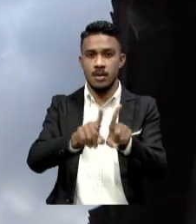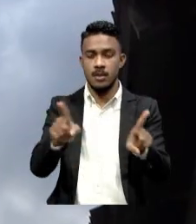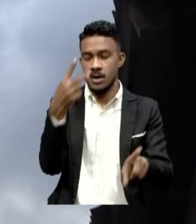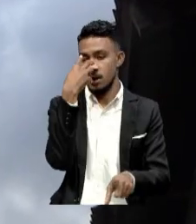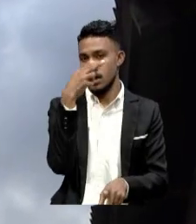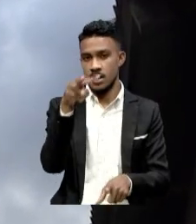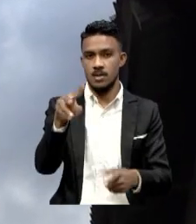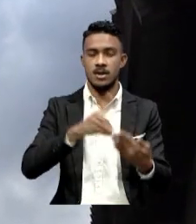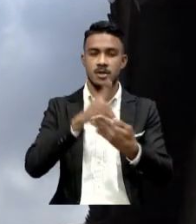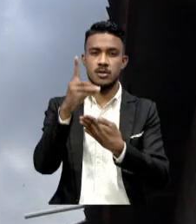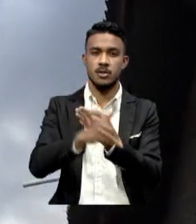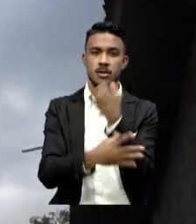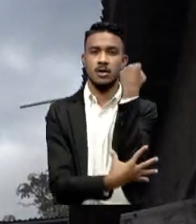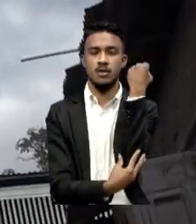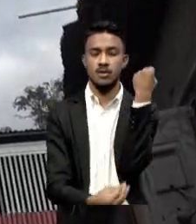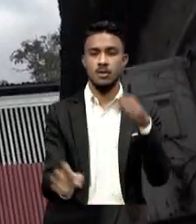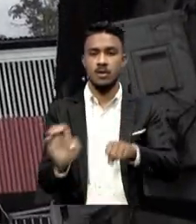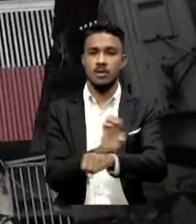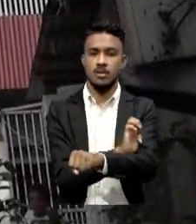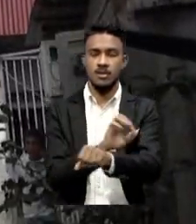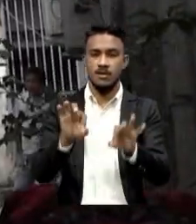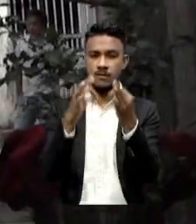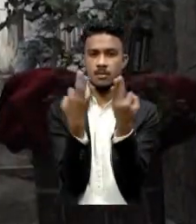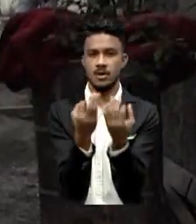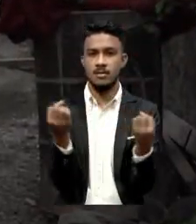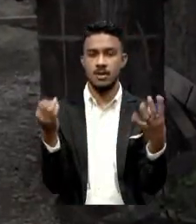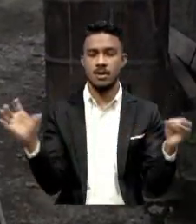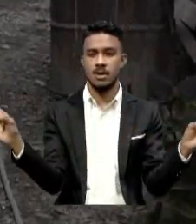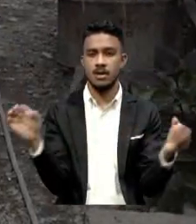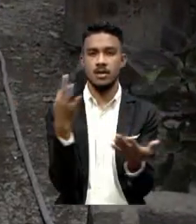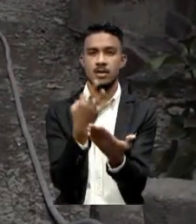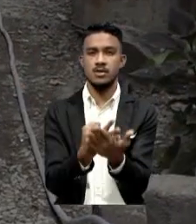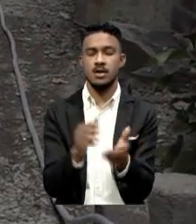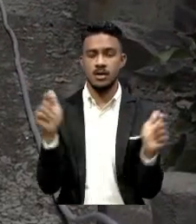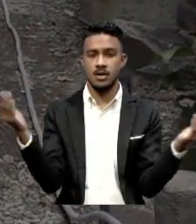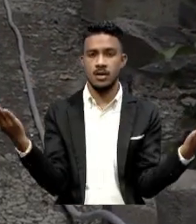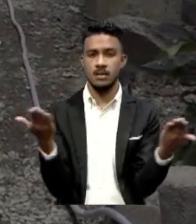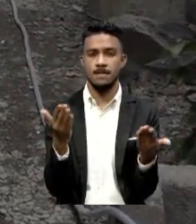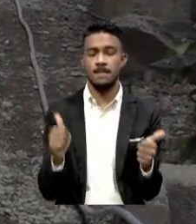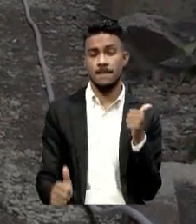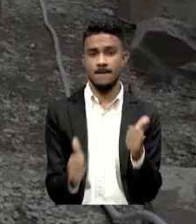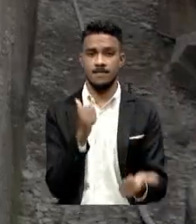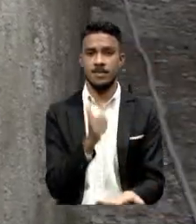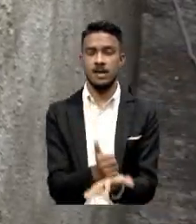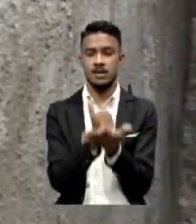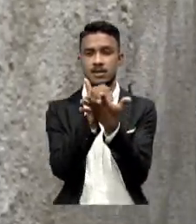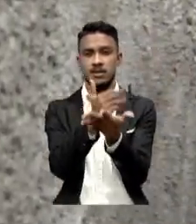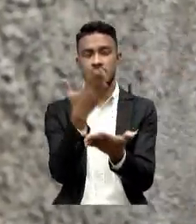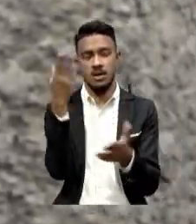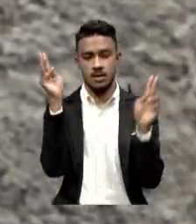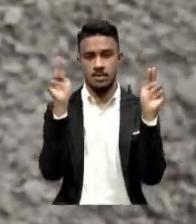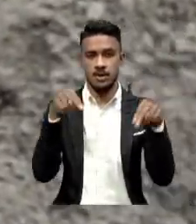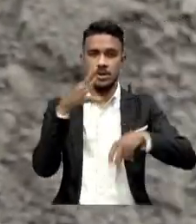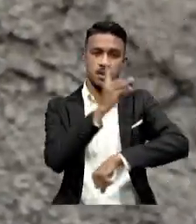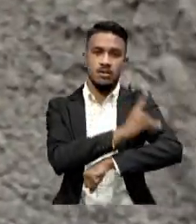se iha familia barak la iha kapasidade finansiero nebe suficiente hori sustenta necesidade